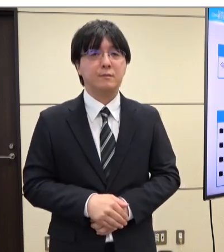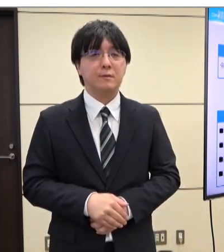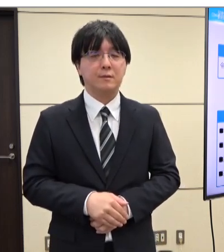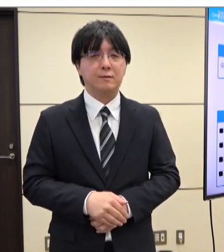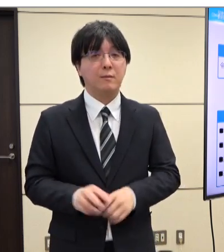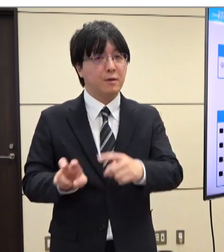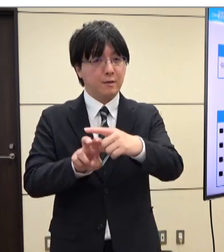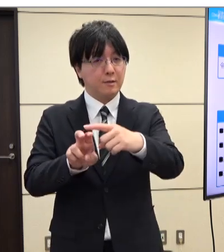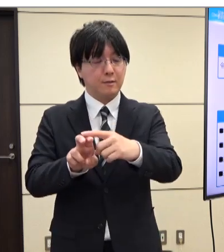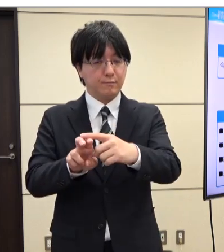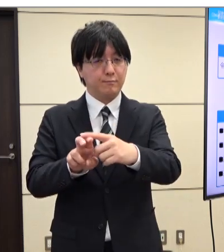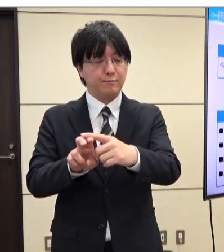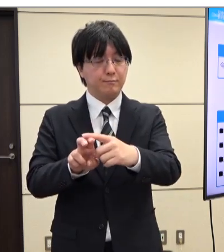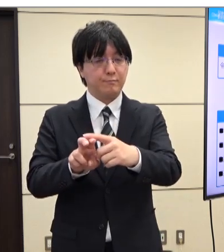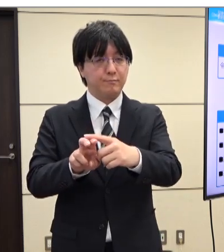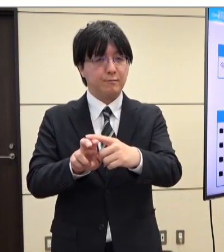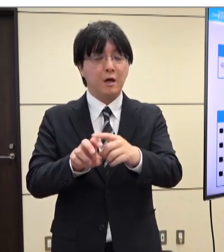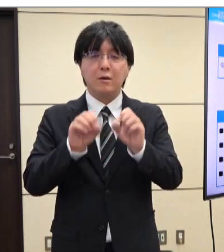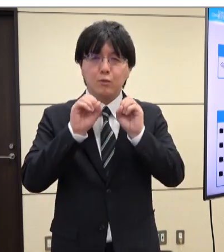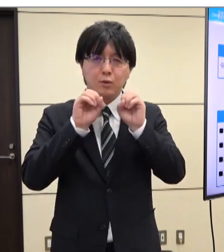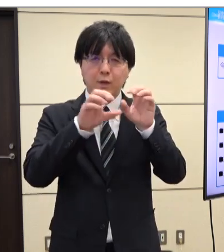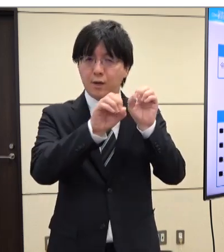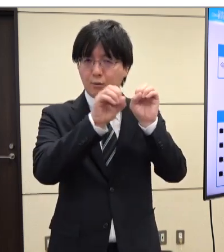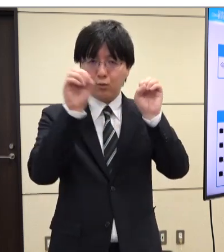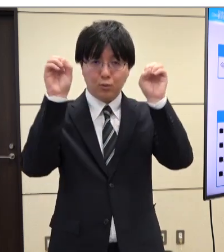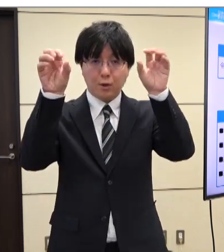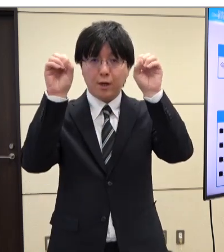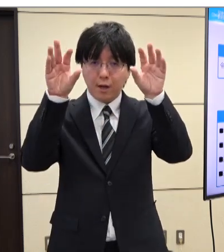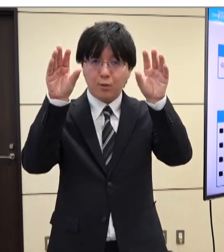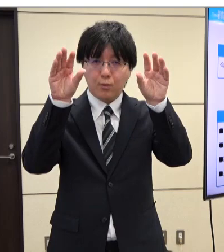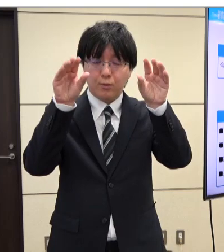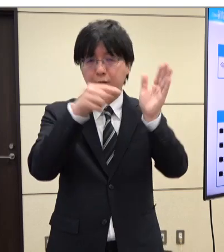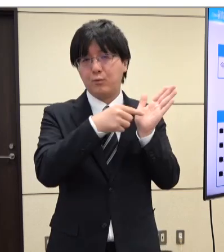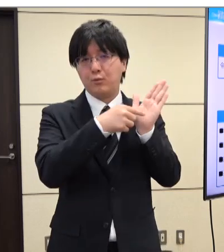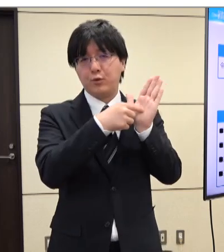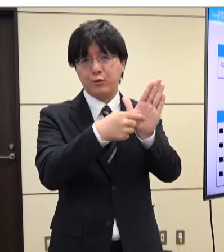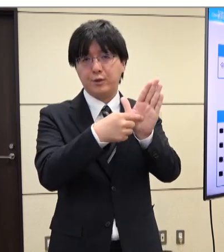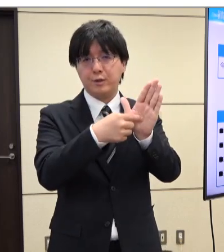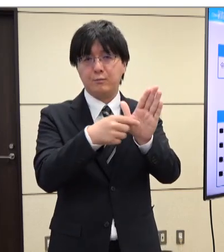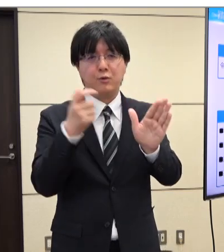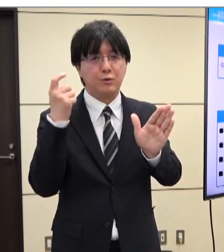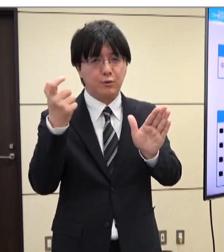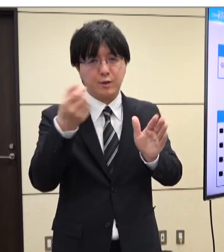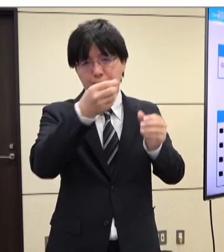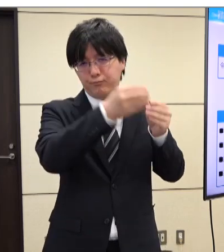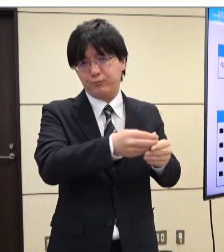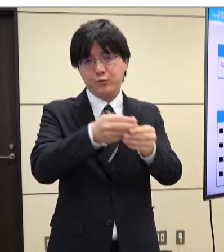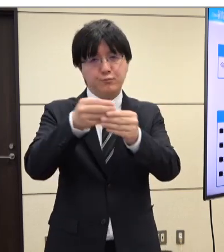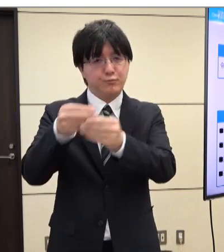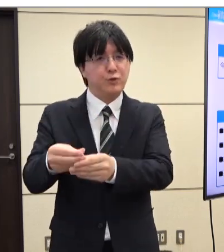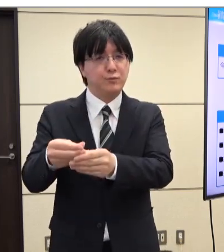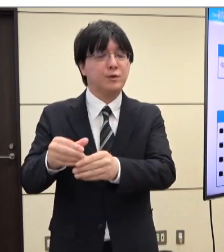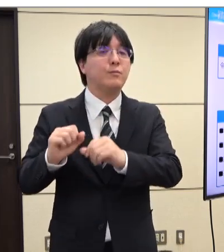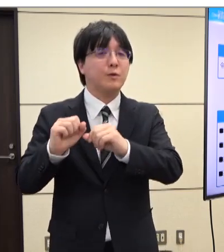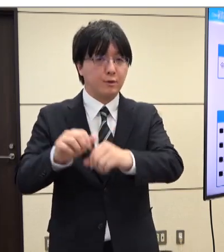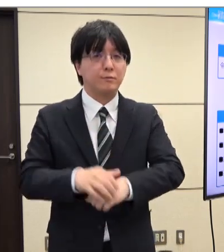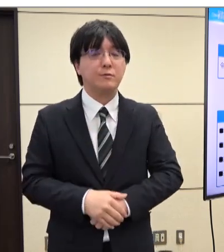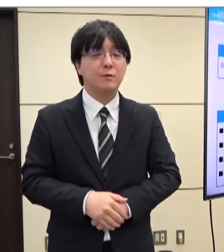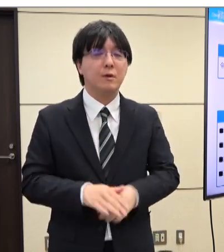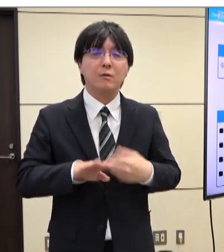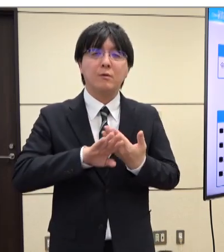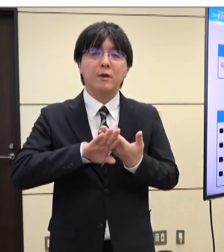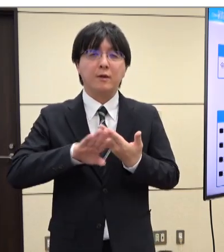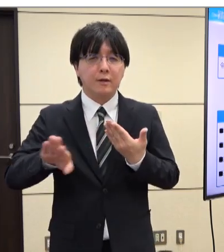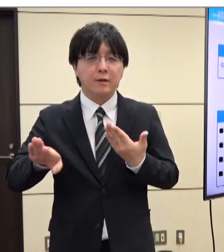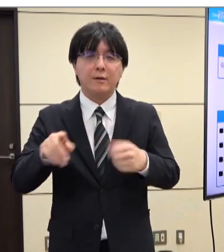何て言いますか、その警報的な、表示とかそういったものも強化はしてまいります。でそれ以外のものはですね、やっぱりちょっと